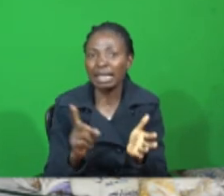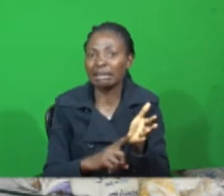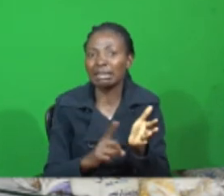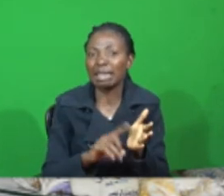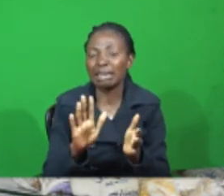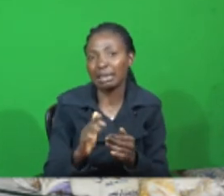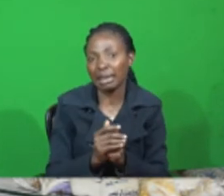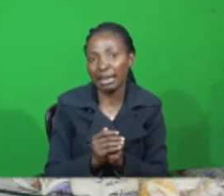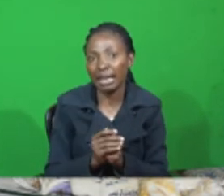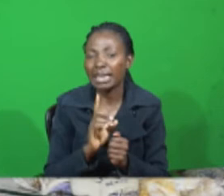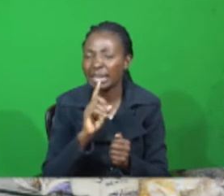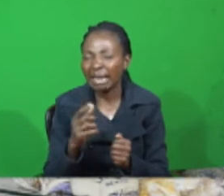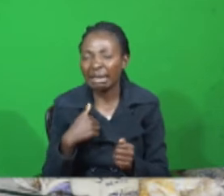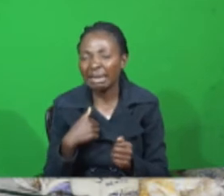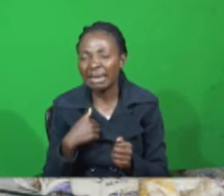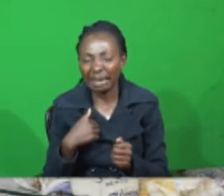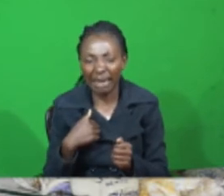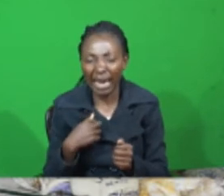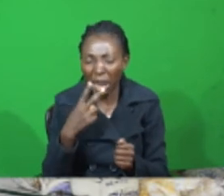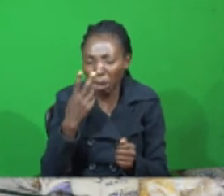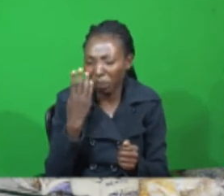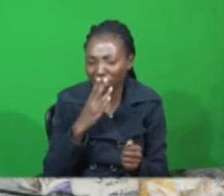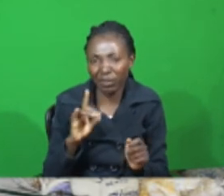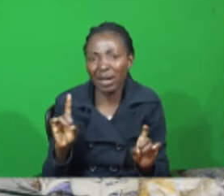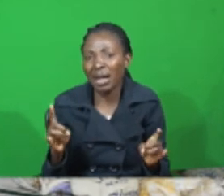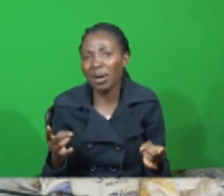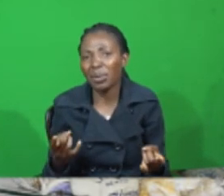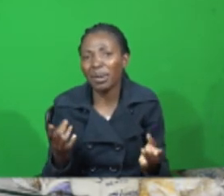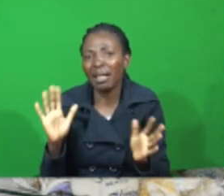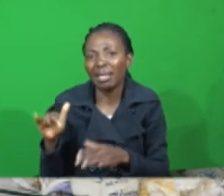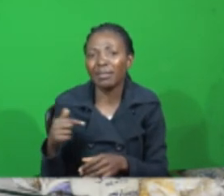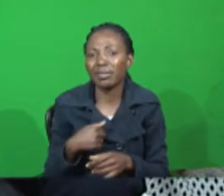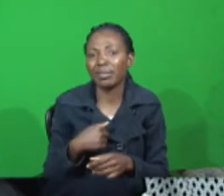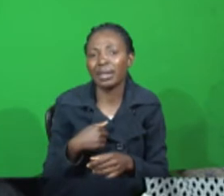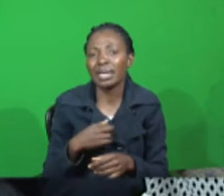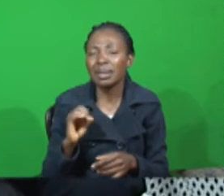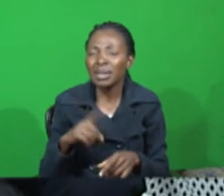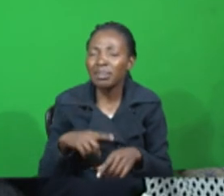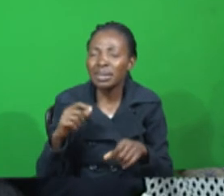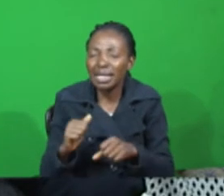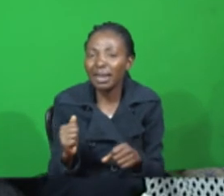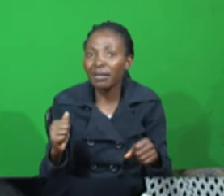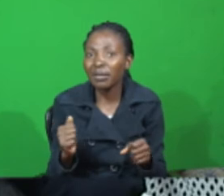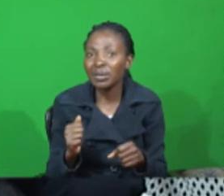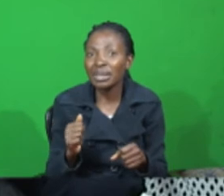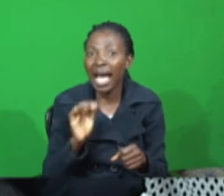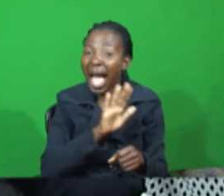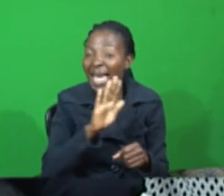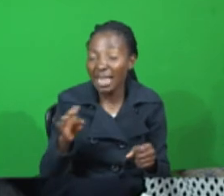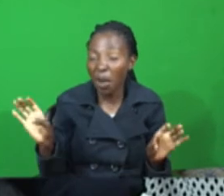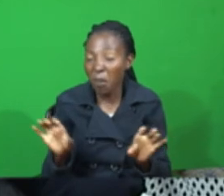otombonzi asi unondishorei kwandisi mukadzi sevamwe achiramba hanzi pamwe pachaitotaimirwa vamwe vashandi vese vaidzingwa